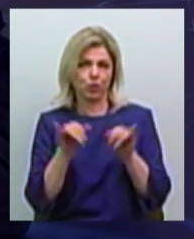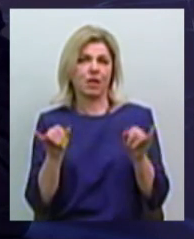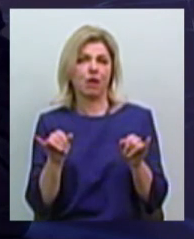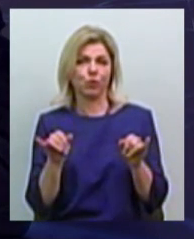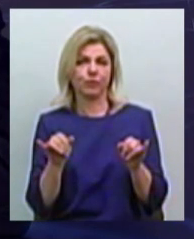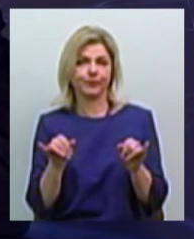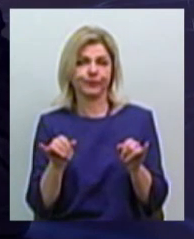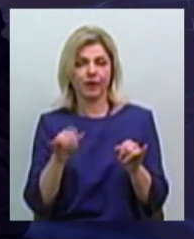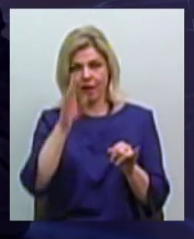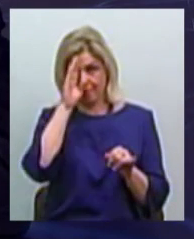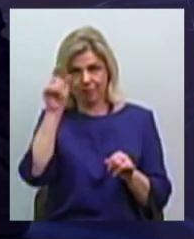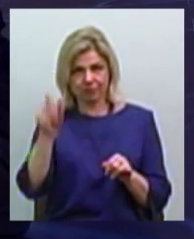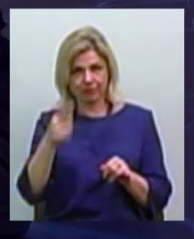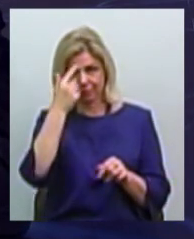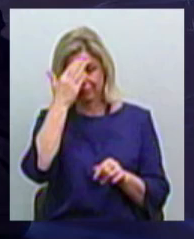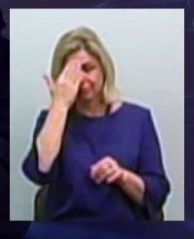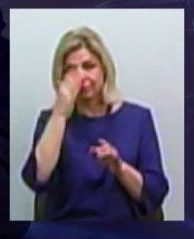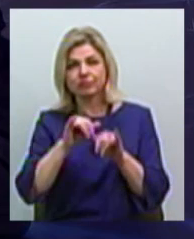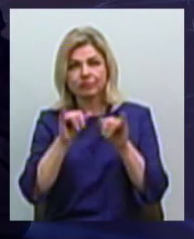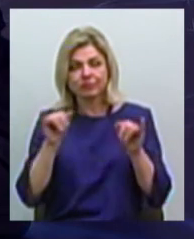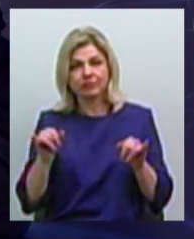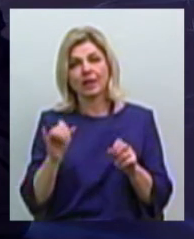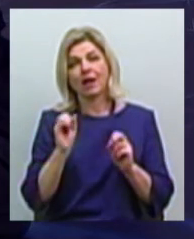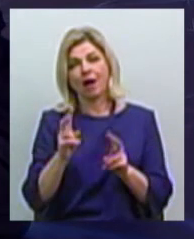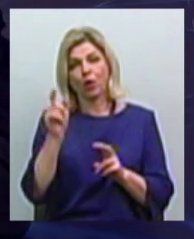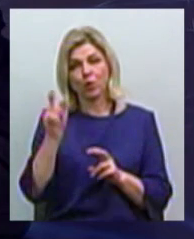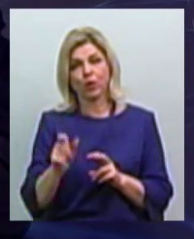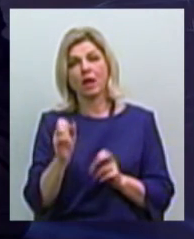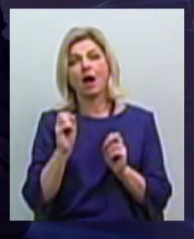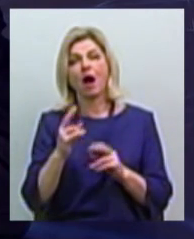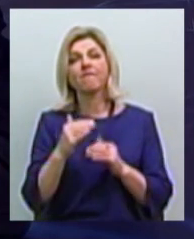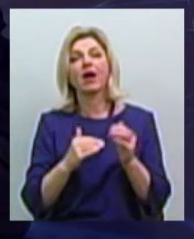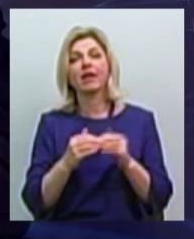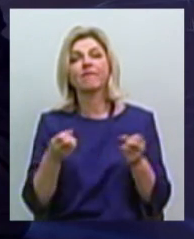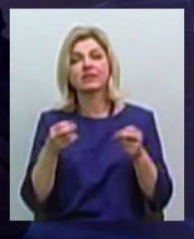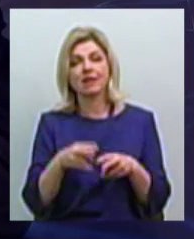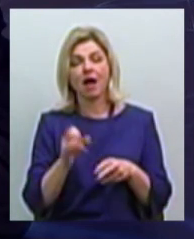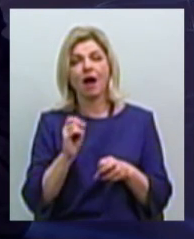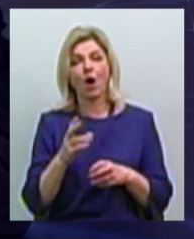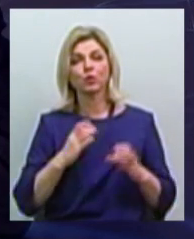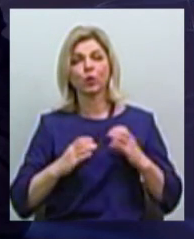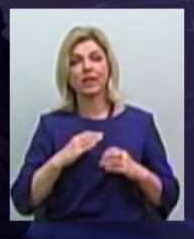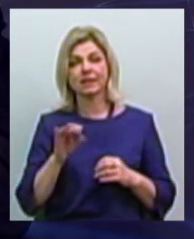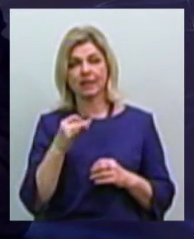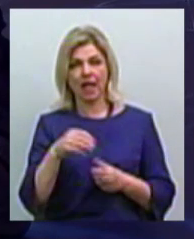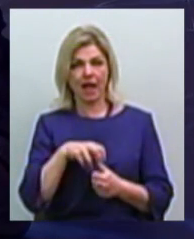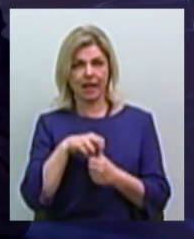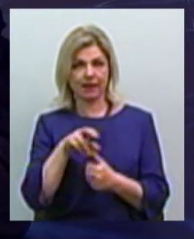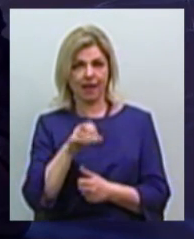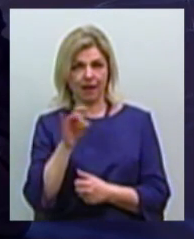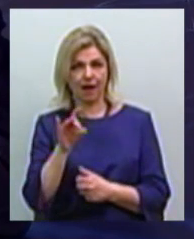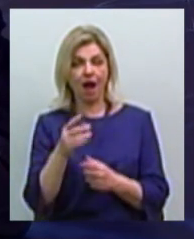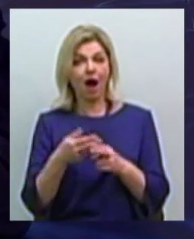зростанню Артема як людини і як фахівця, вже як студентського лідера, який тепер навколо себе вже також